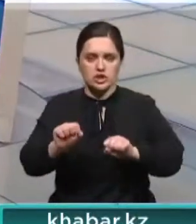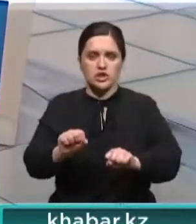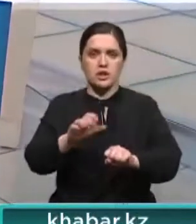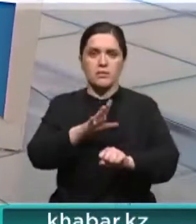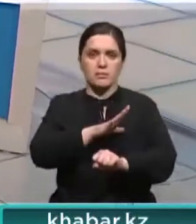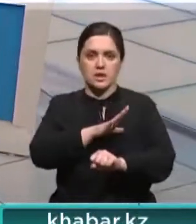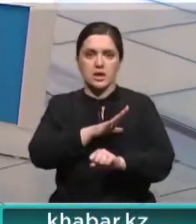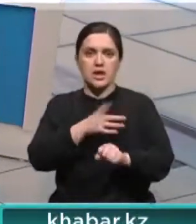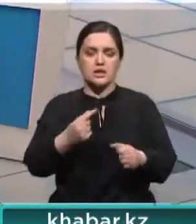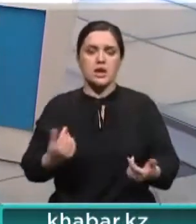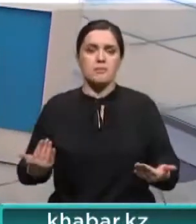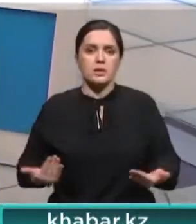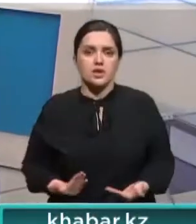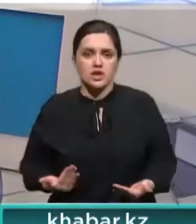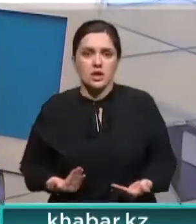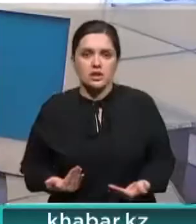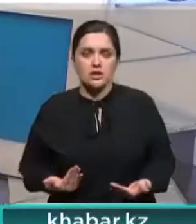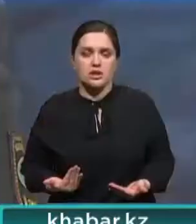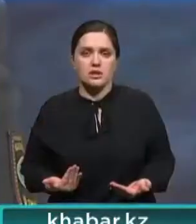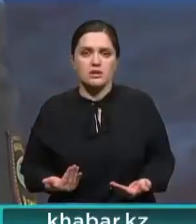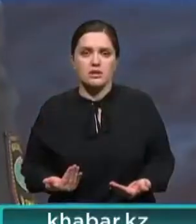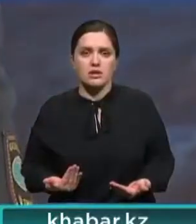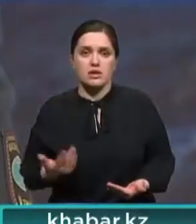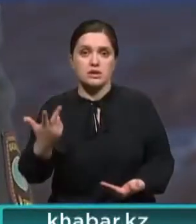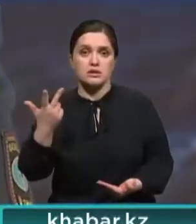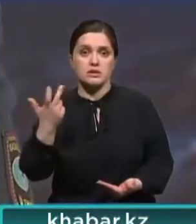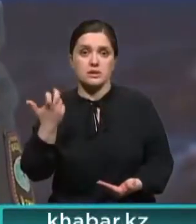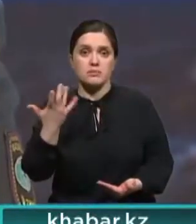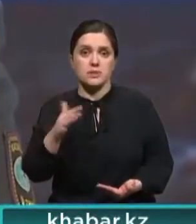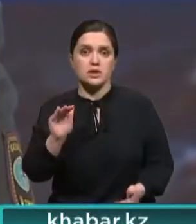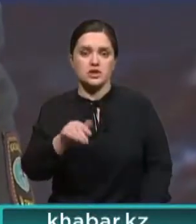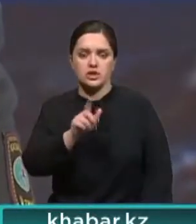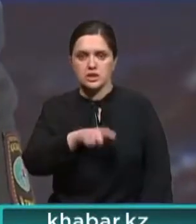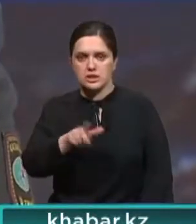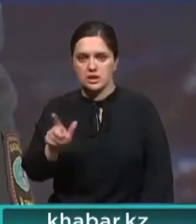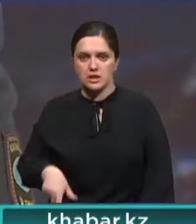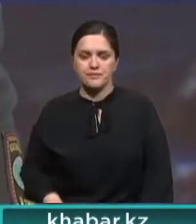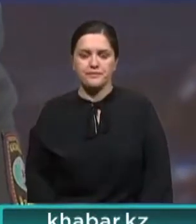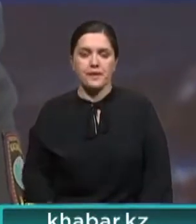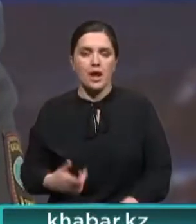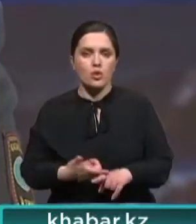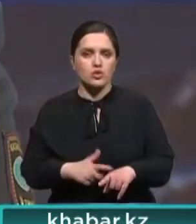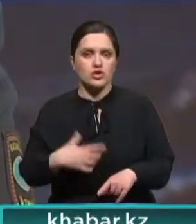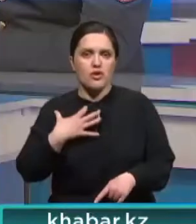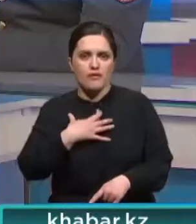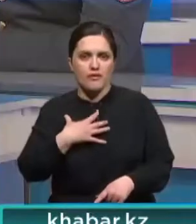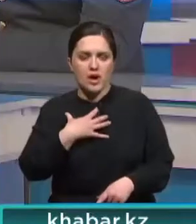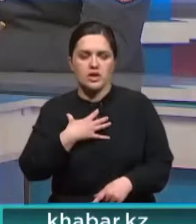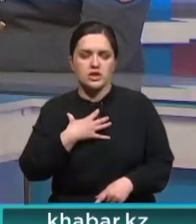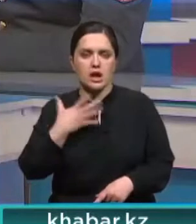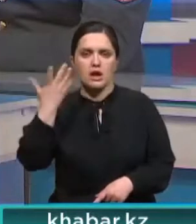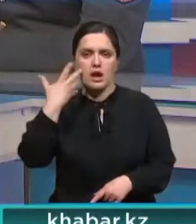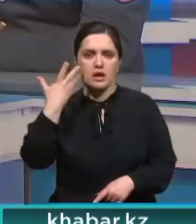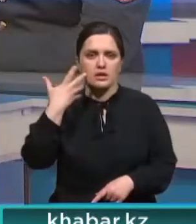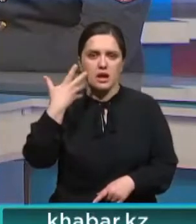где проживало, то есть проживает более 350 тысяч населения. Очень важный момент — это когда